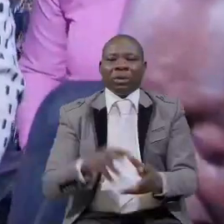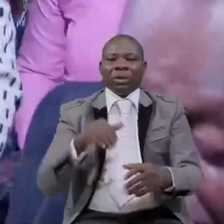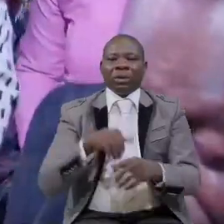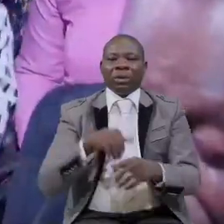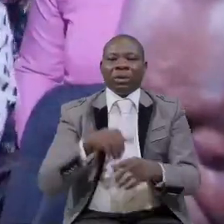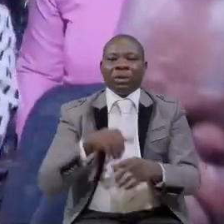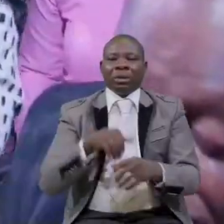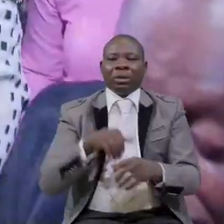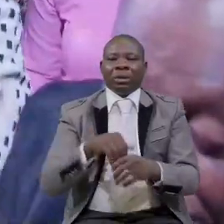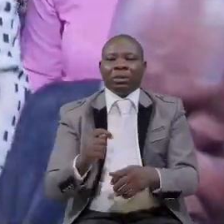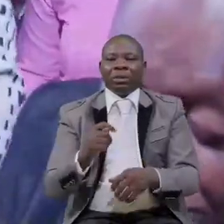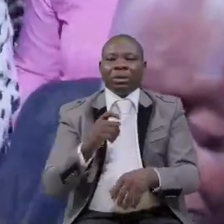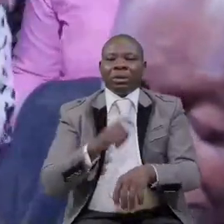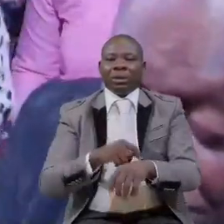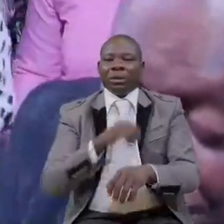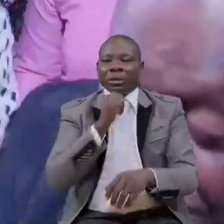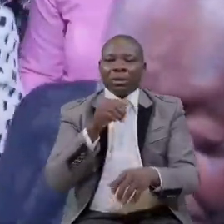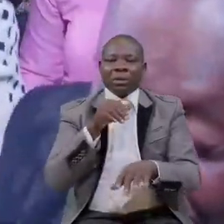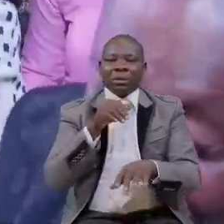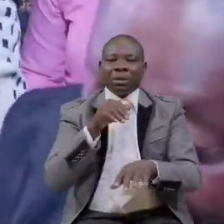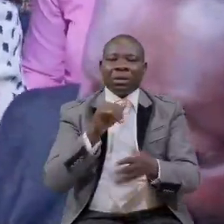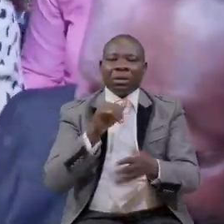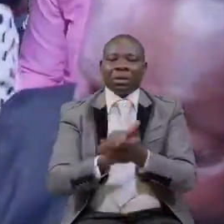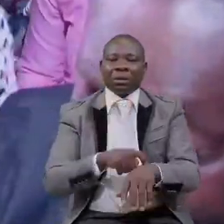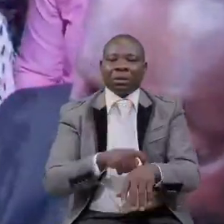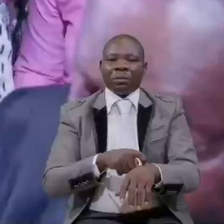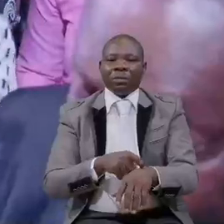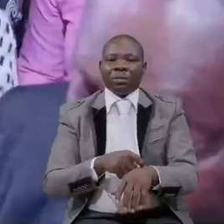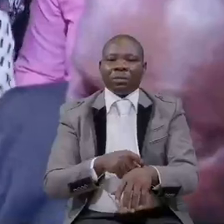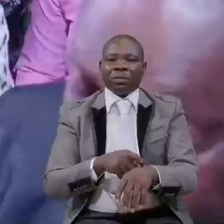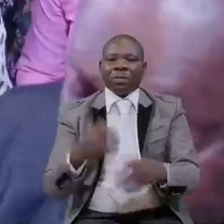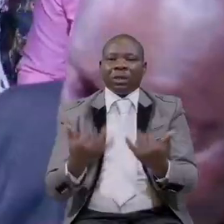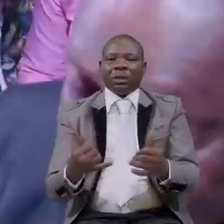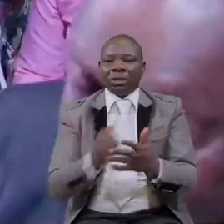Ils ont eu leur tour et tu as ton tour maintenant.